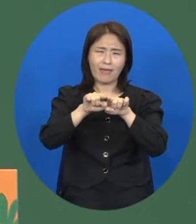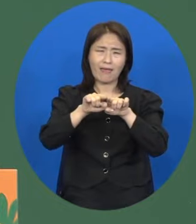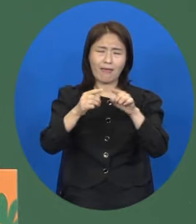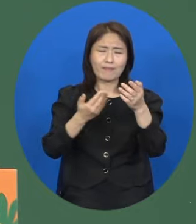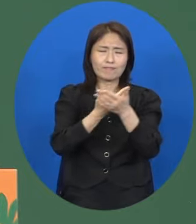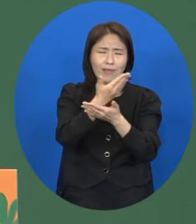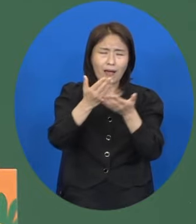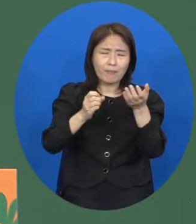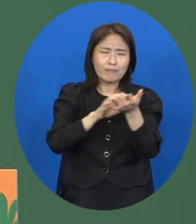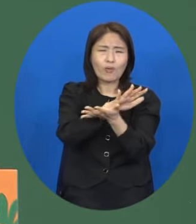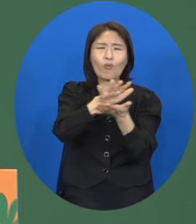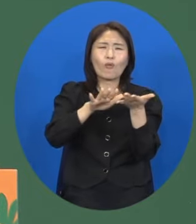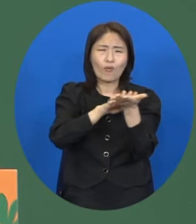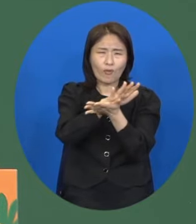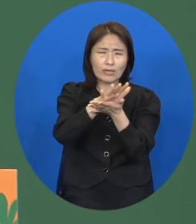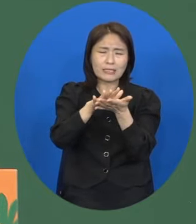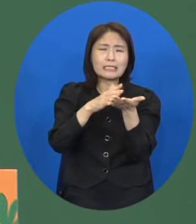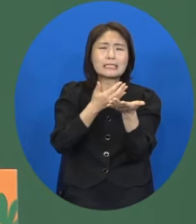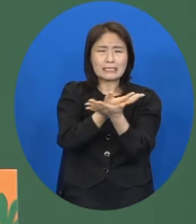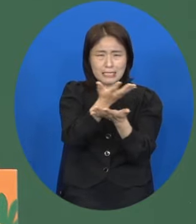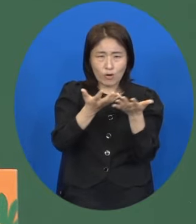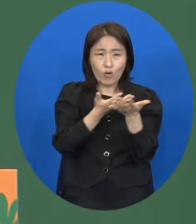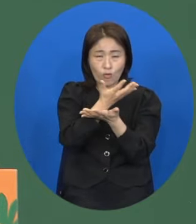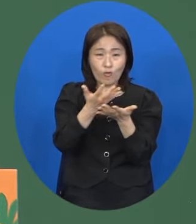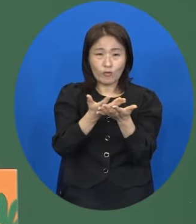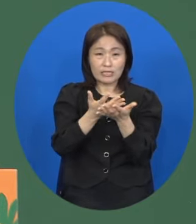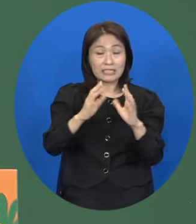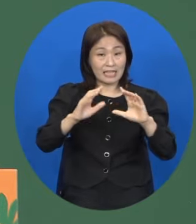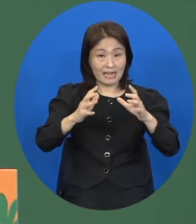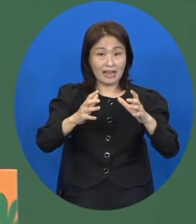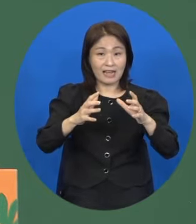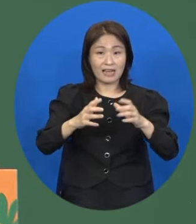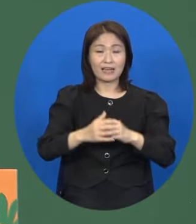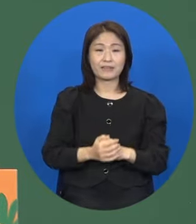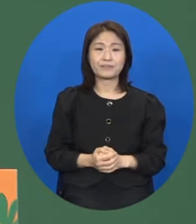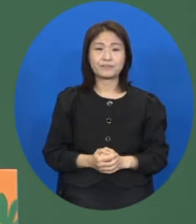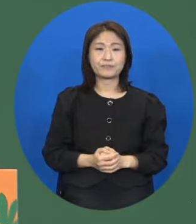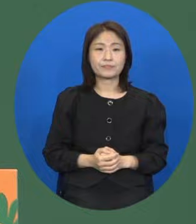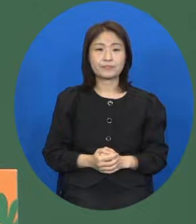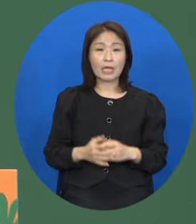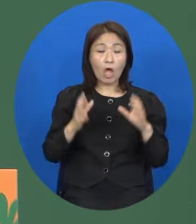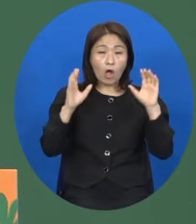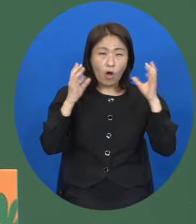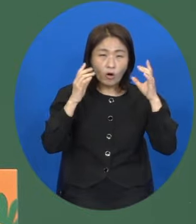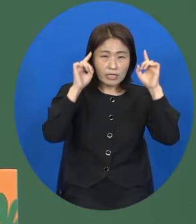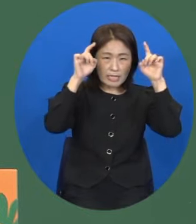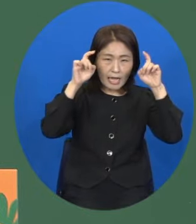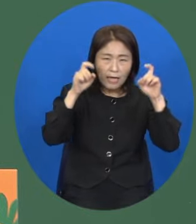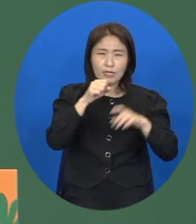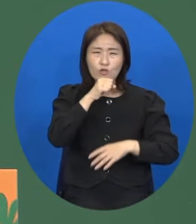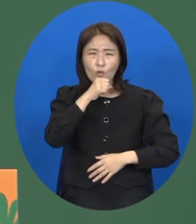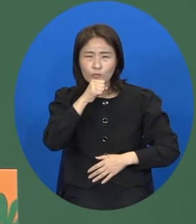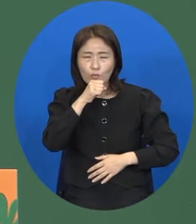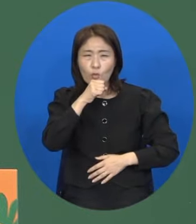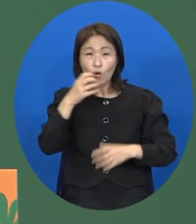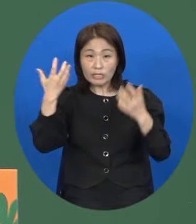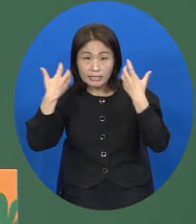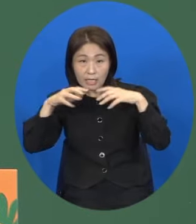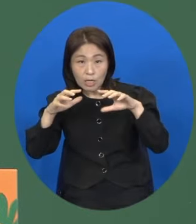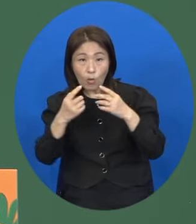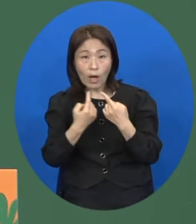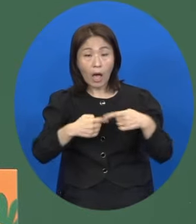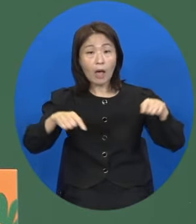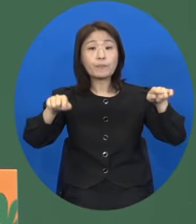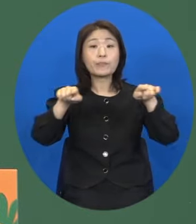11장 6절로 9절 말씀에 기록된 이 말씀은 어린 양과 염소가 사자와 어린 양과